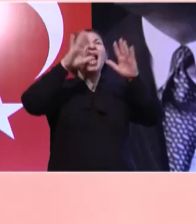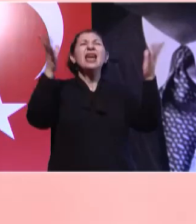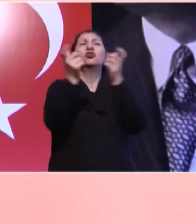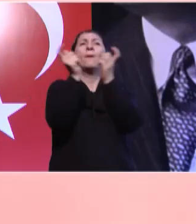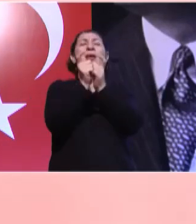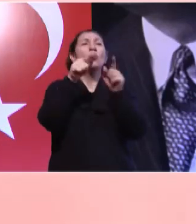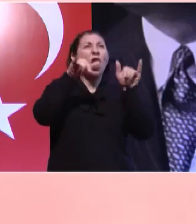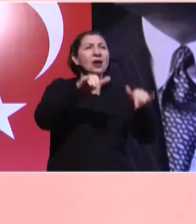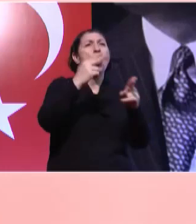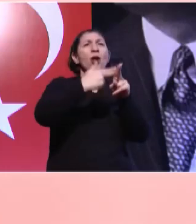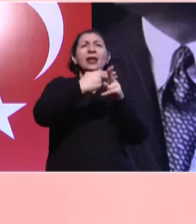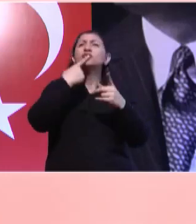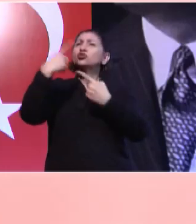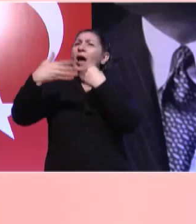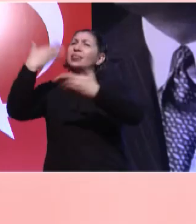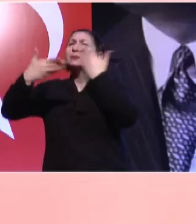isterim.